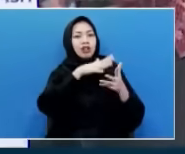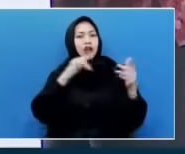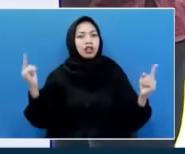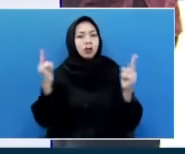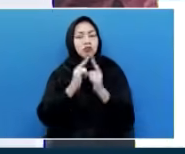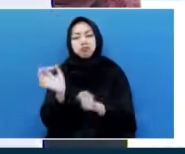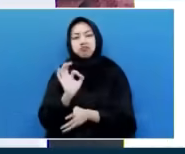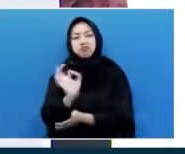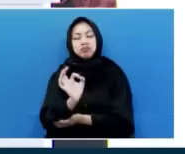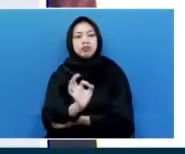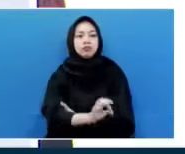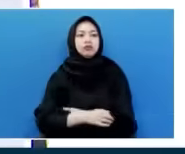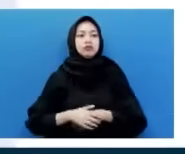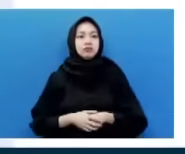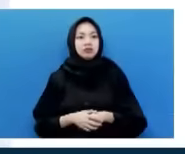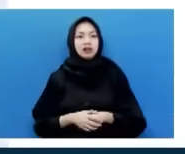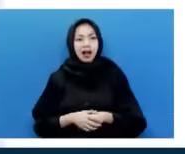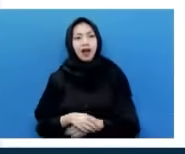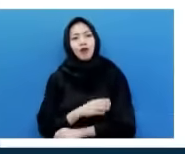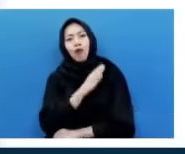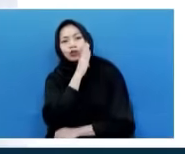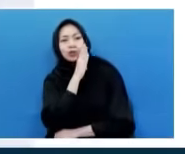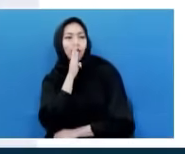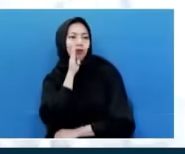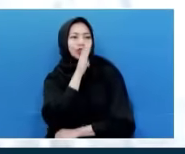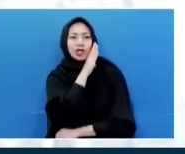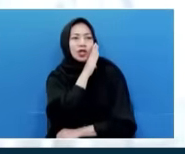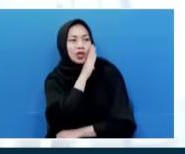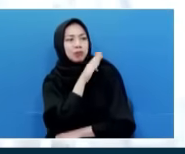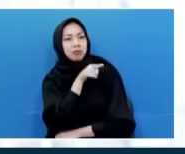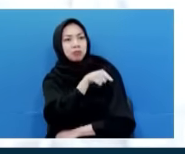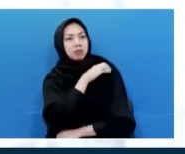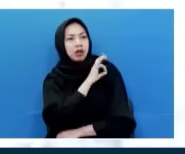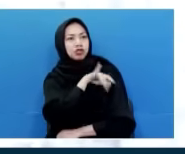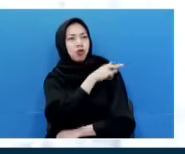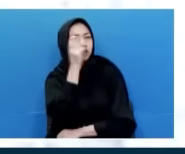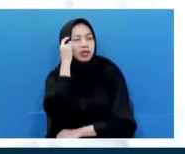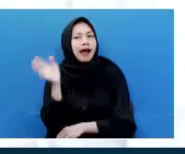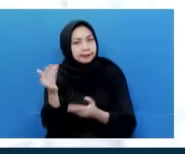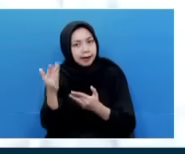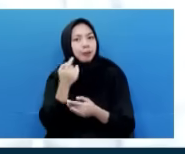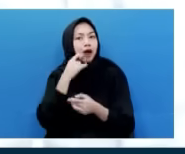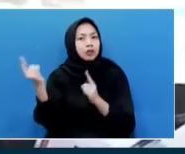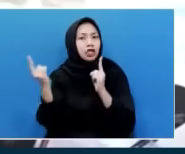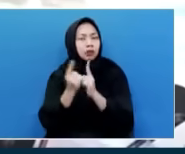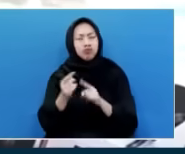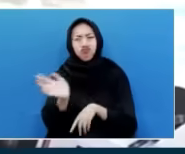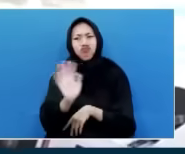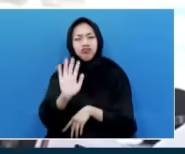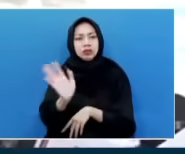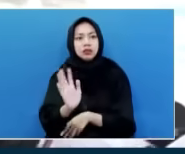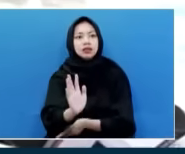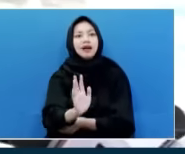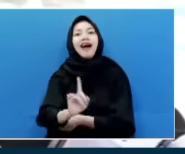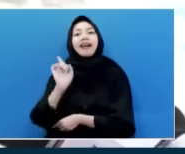Putri Istana mengaku heran dengan narasi bahwa pertemuan diinisiasi oleh Presiden narasi yang dikembangkan oleh